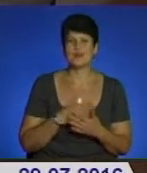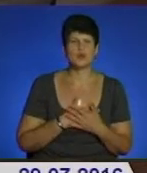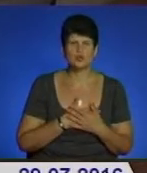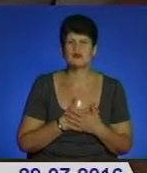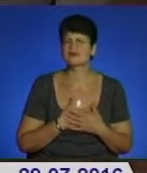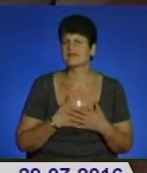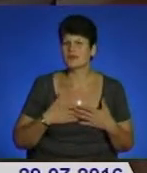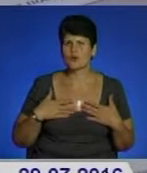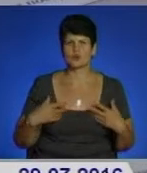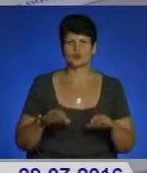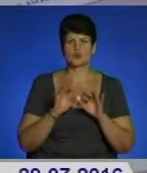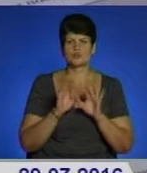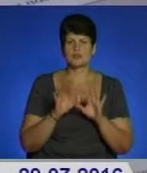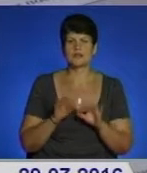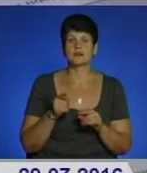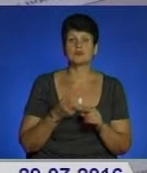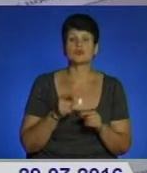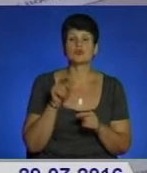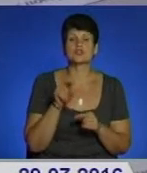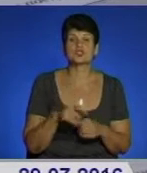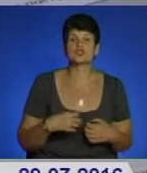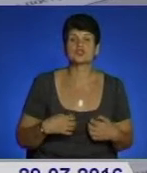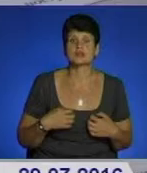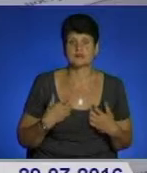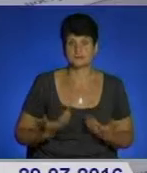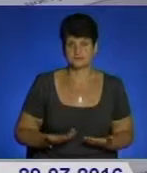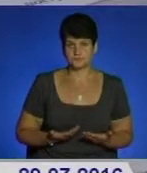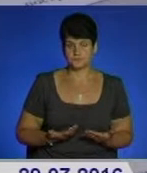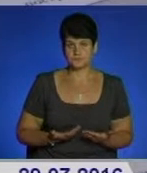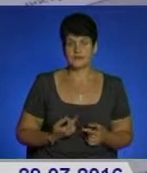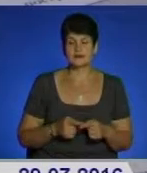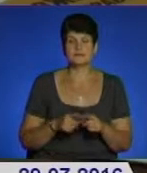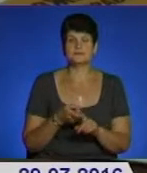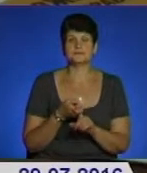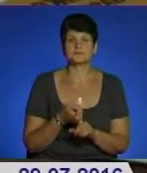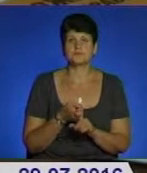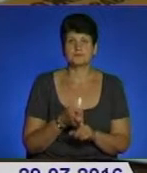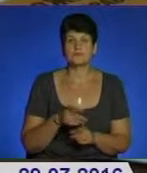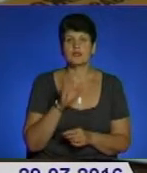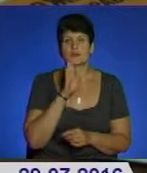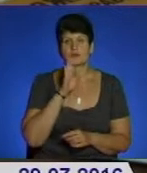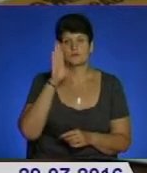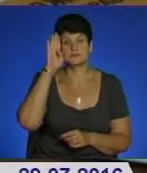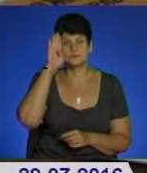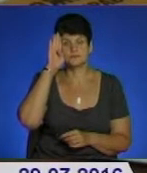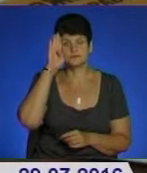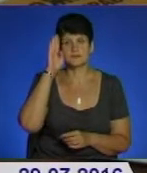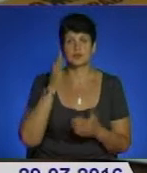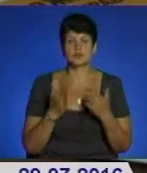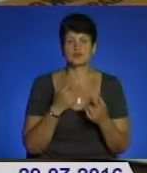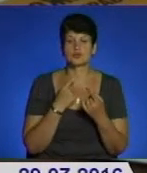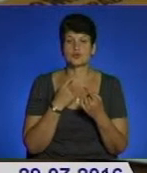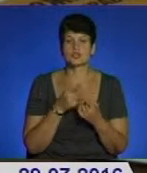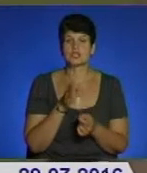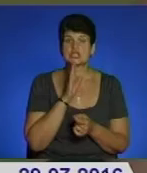хочуть розповідати про ті жахіття, які вони пережили. Це стосується і жінок, і чоловіків. А якщо ж